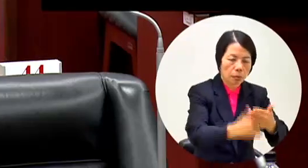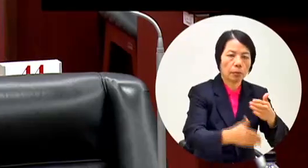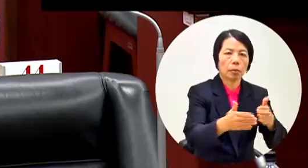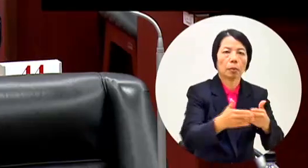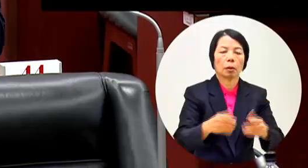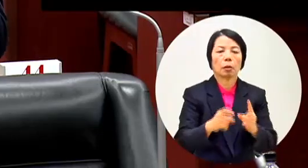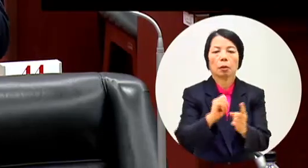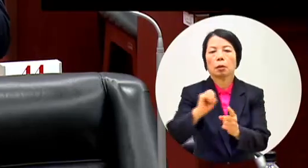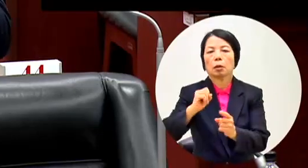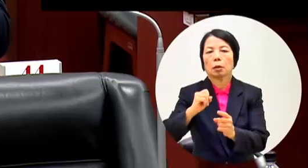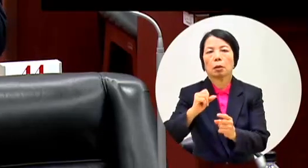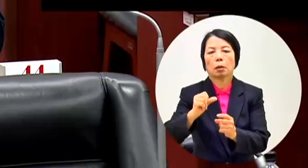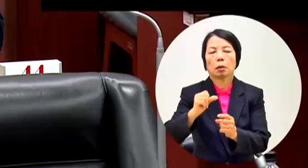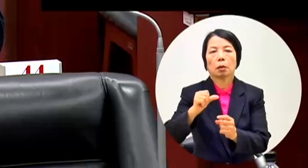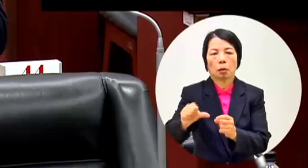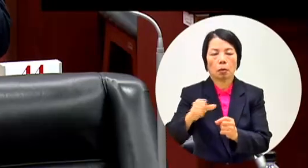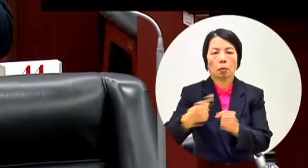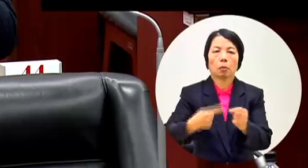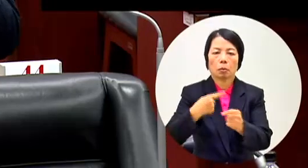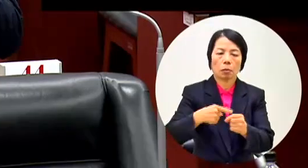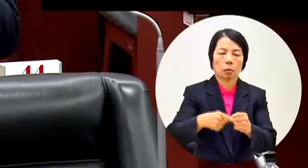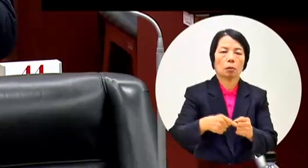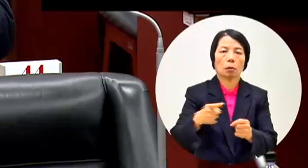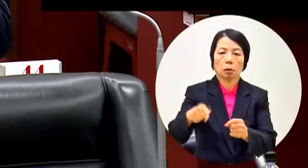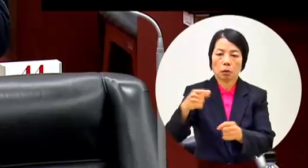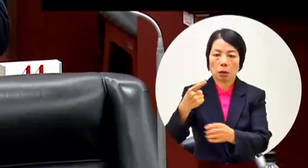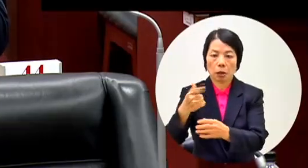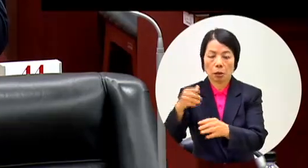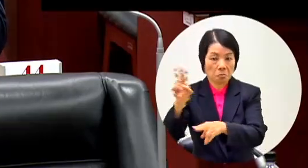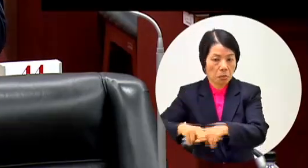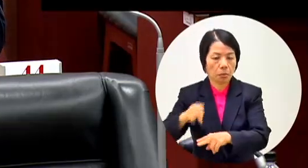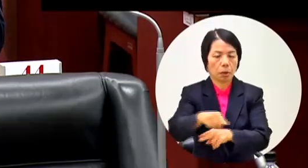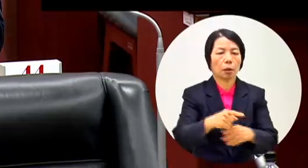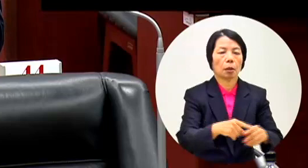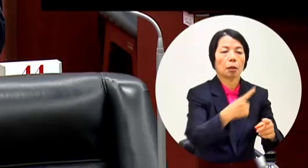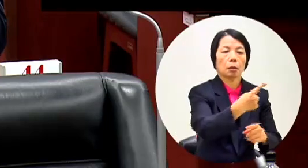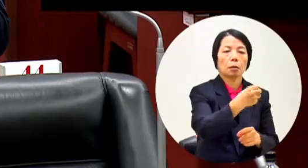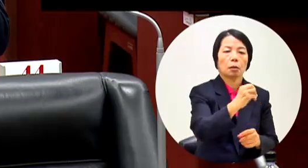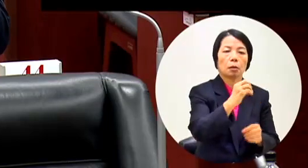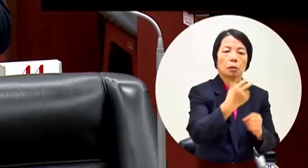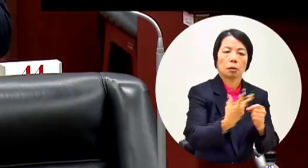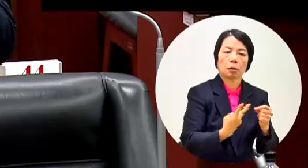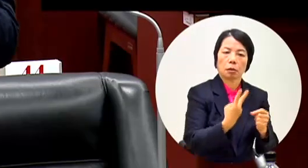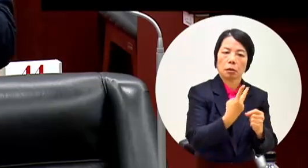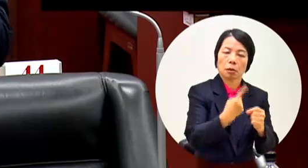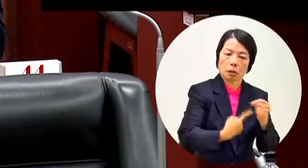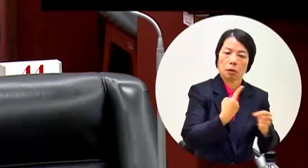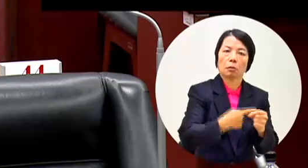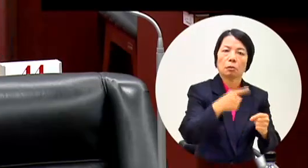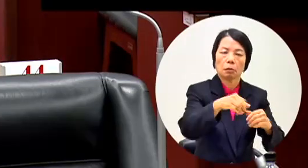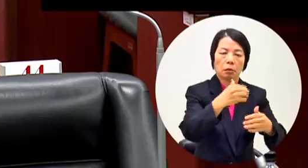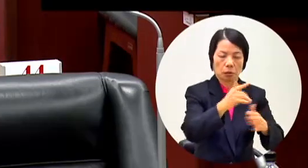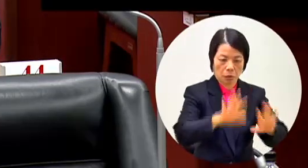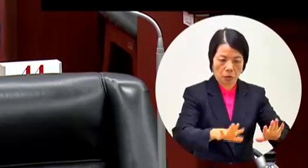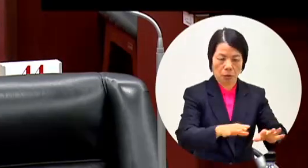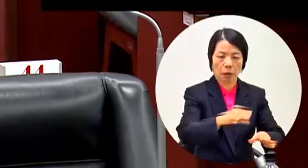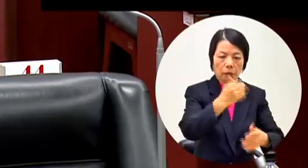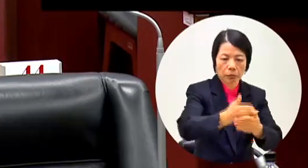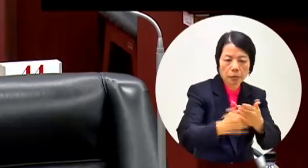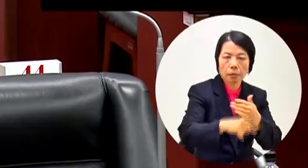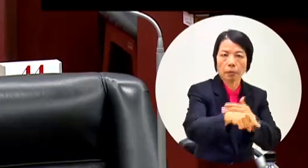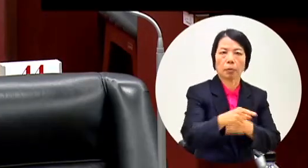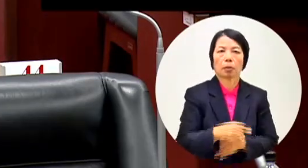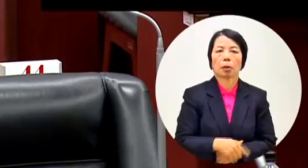为人大工业区都是中下游，上游是南麻 K 吼，中游五轻厂，它既然都关了，所以说两年后这里要必